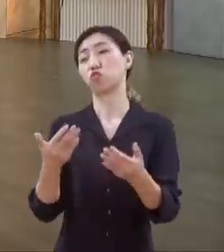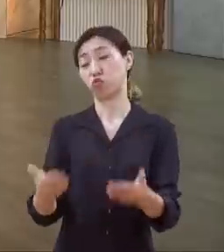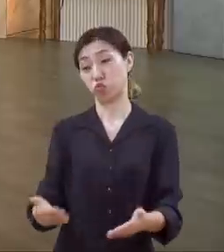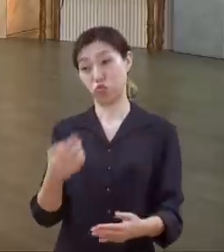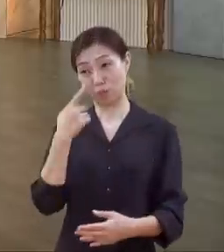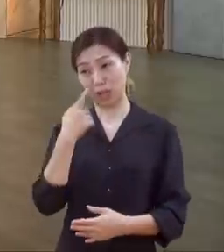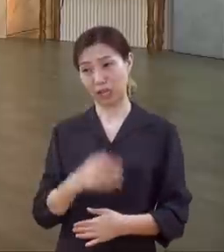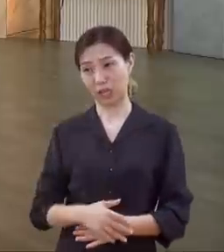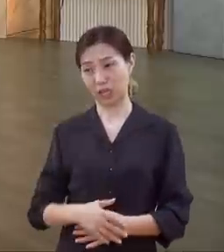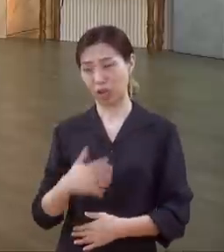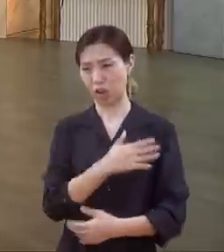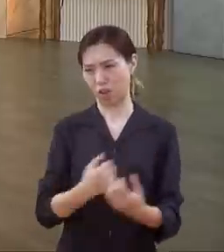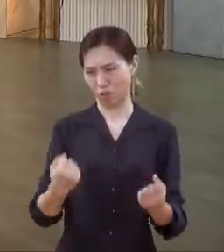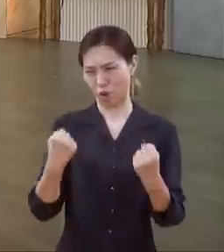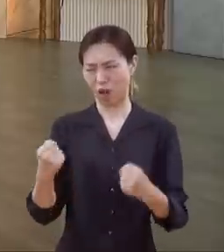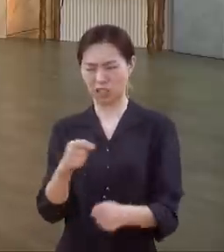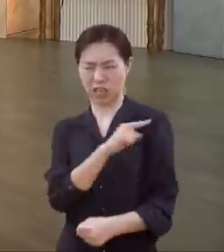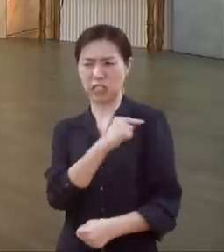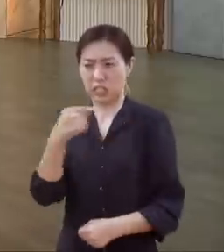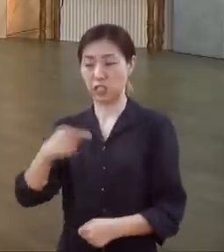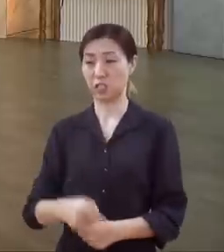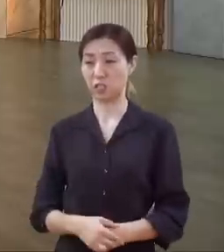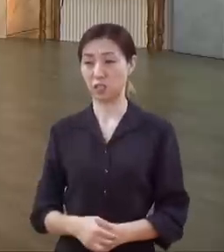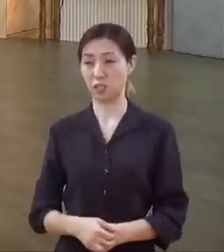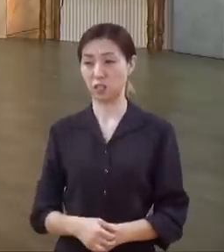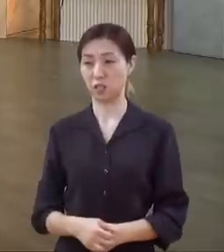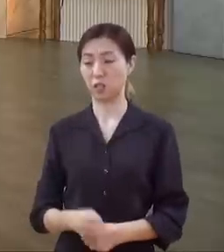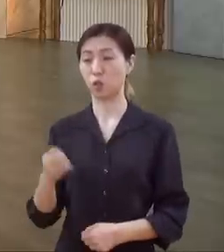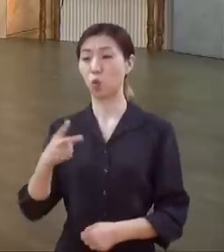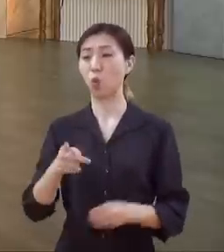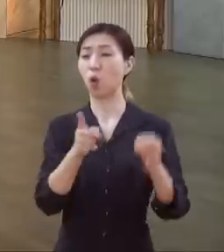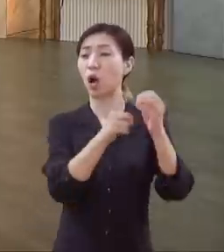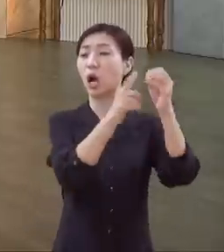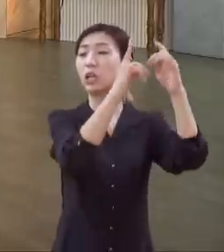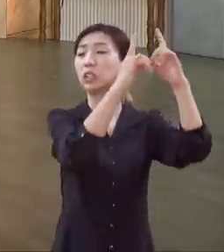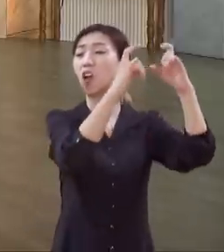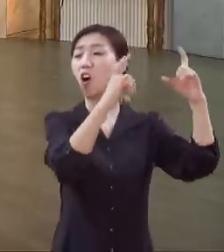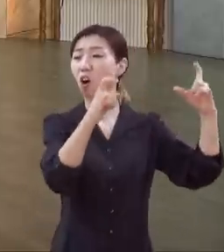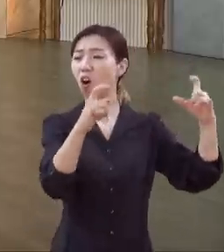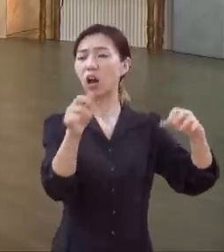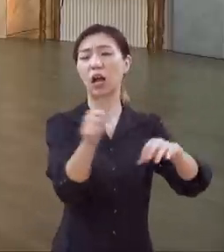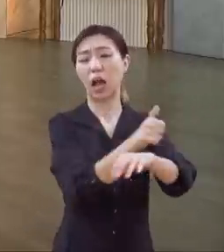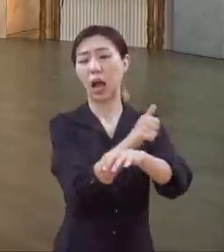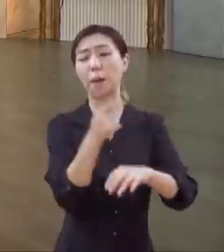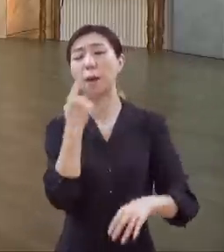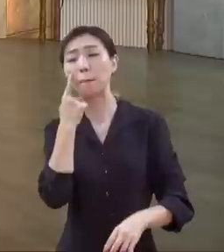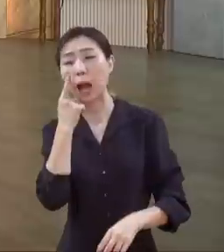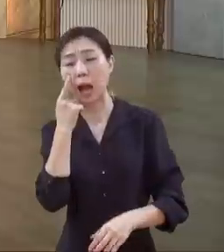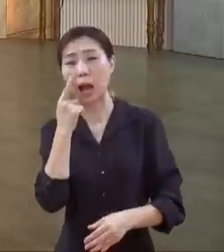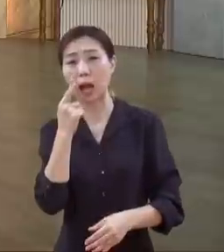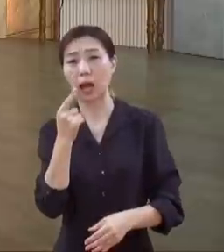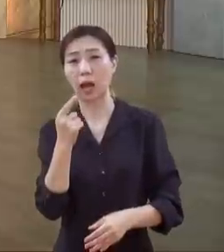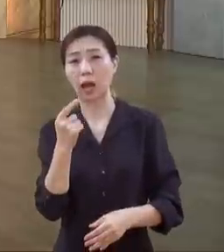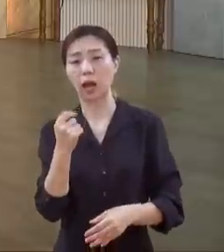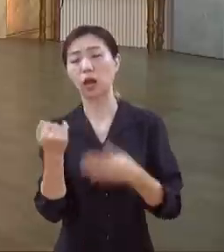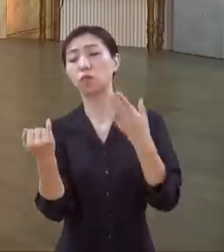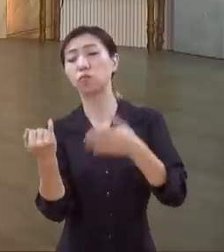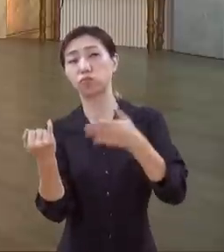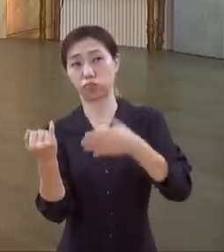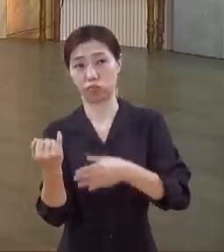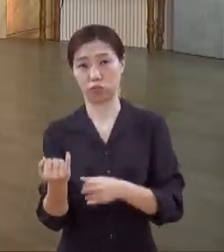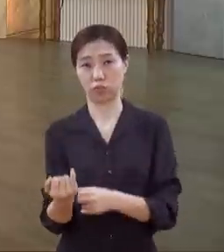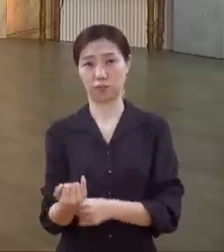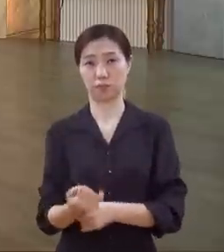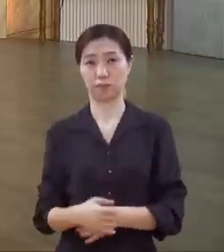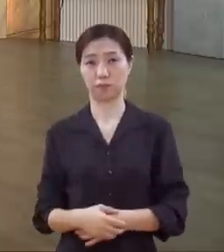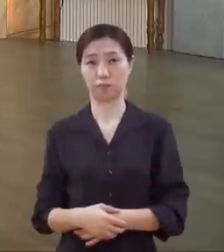절에 좀 다녀라 절에 다녀라라고 그렇게 남편이 권유를 하더래요 그리고 보살님이 이렇게